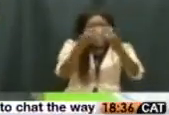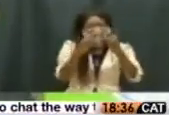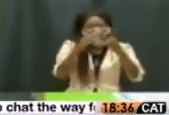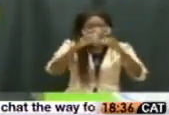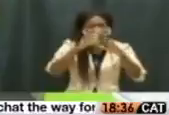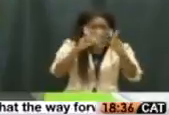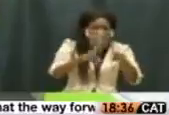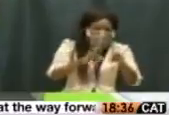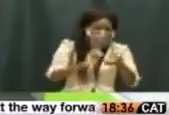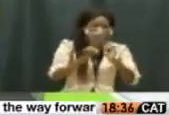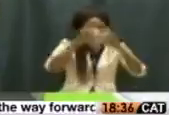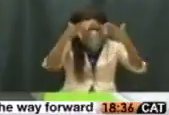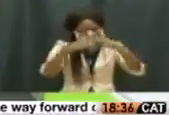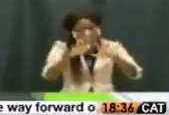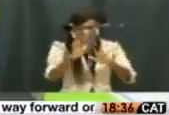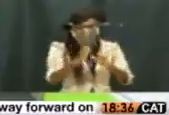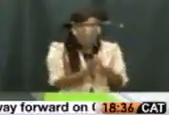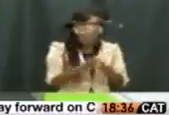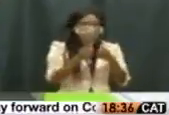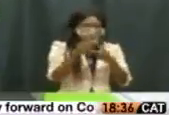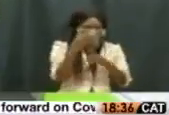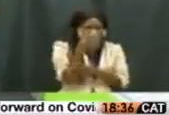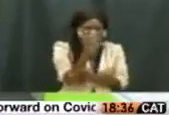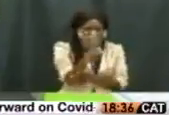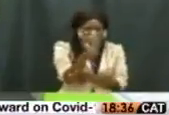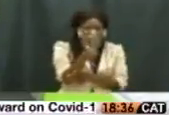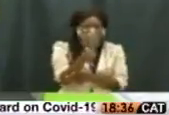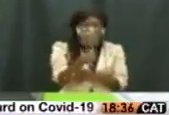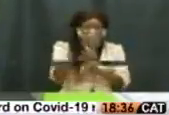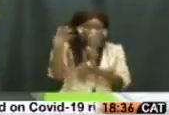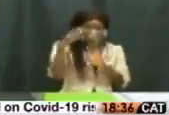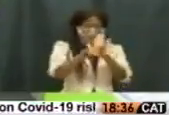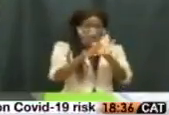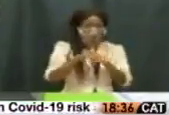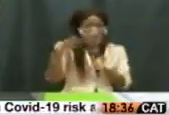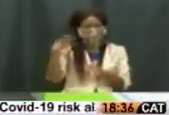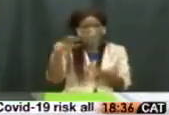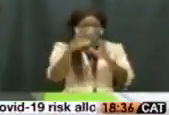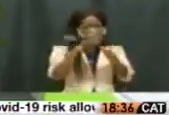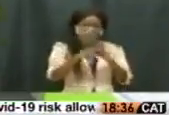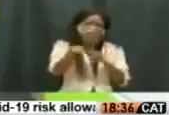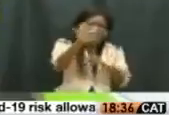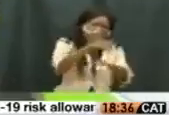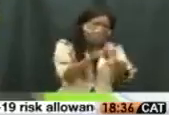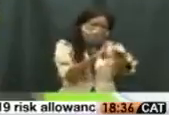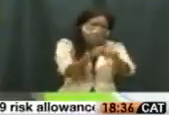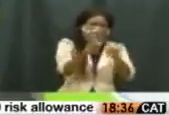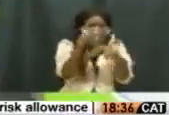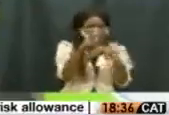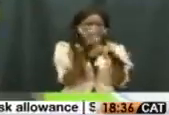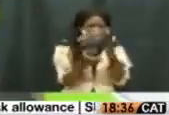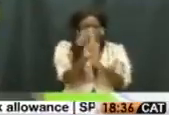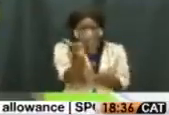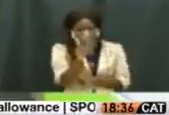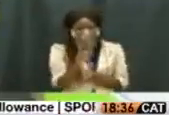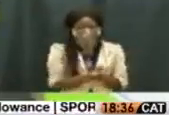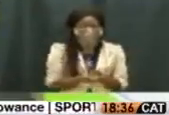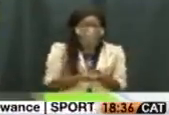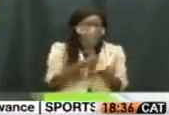amene boma lakhazikisa anthu ndithu akuwasatira ngati sakuwasatira ndithu amapita ndithu